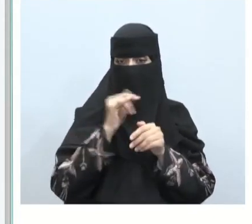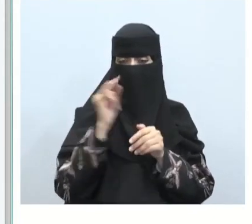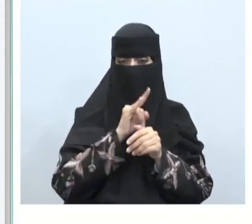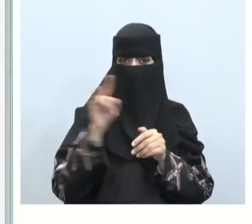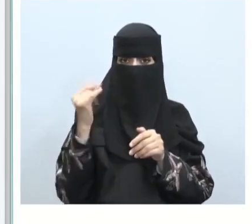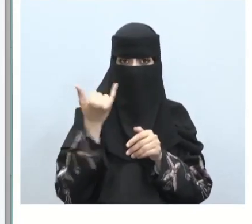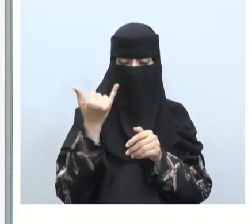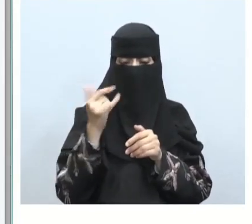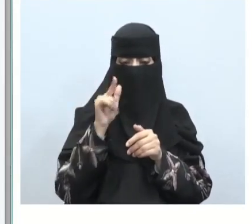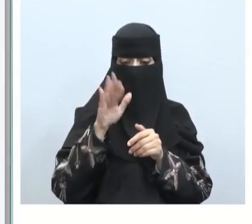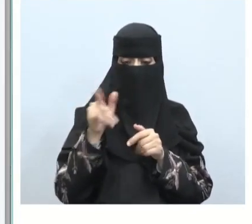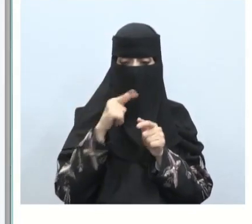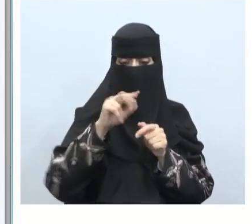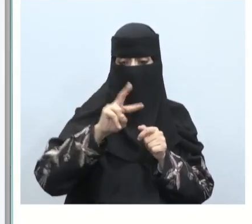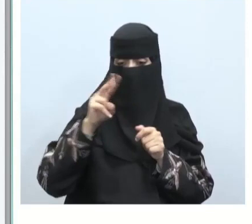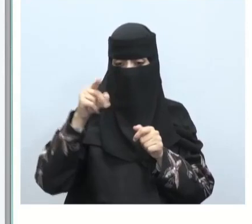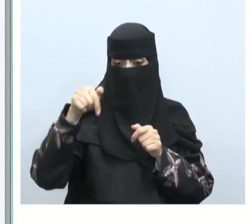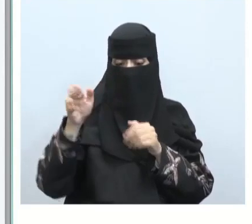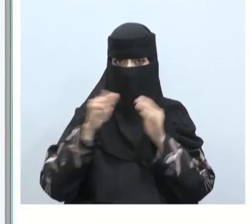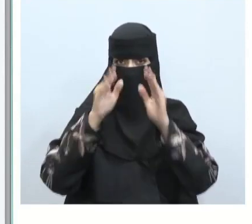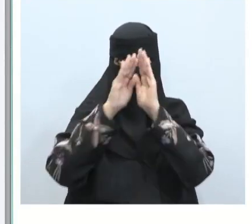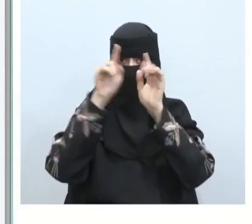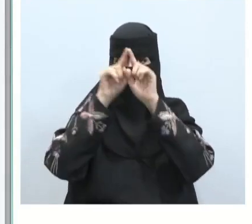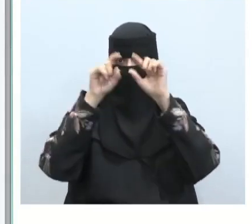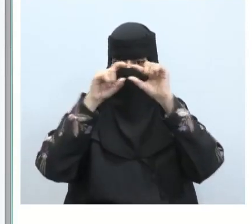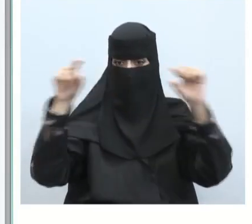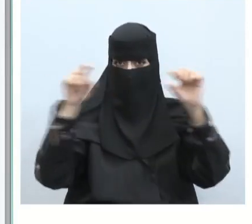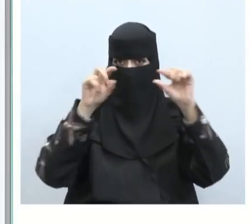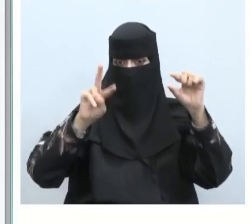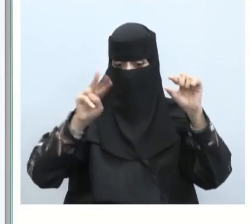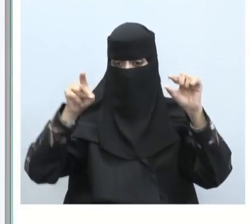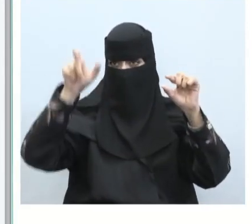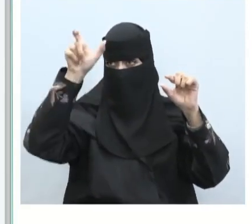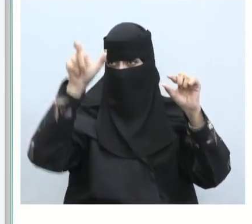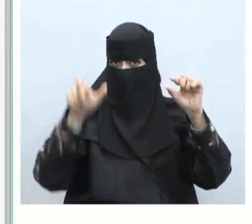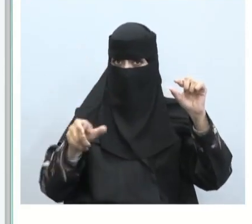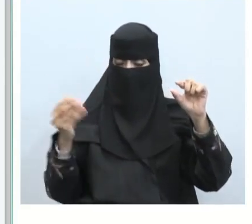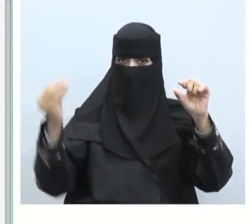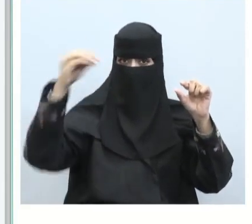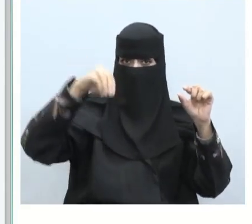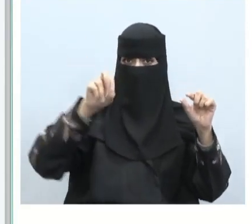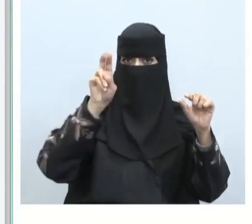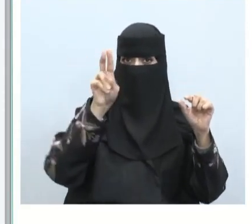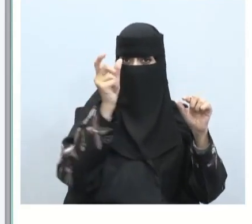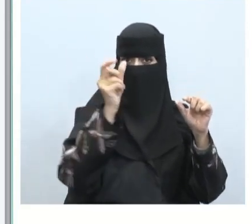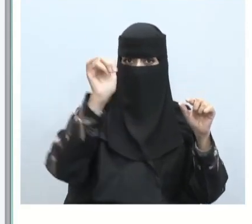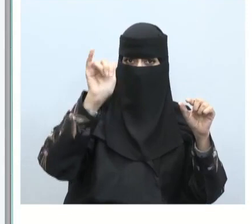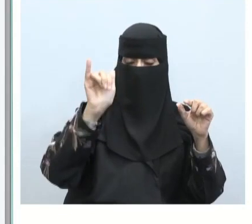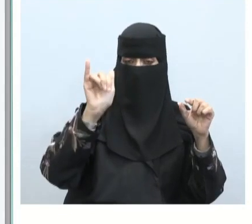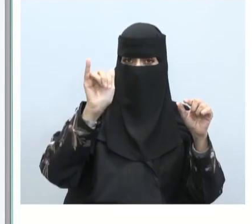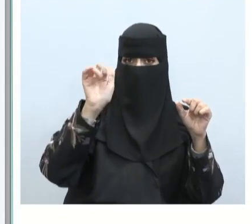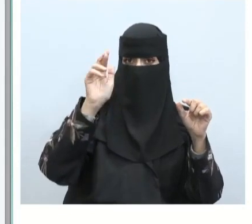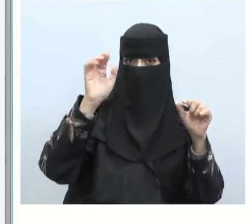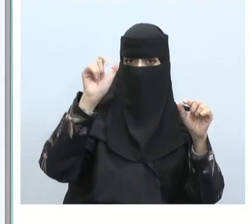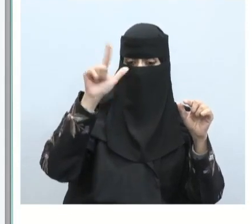مهمه مثلا بالزر الايمن على هذا المستند نختار تنزيل لفتح